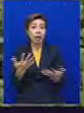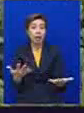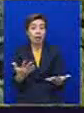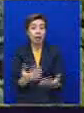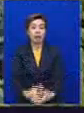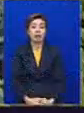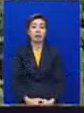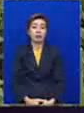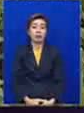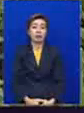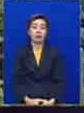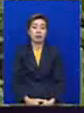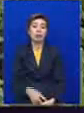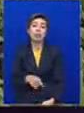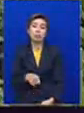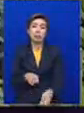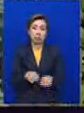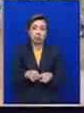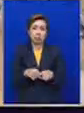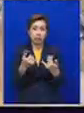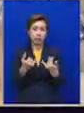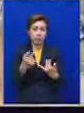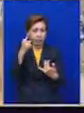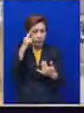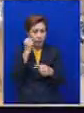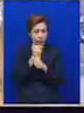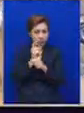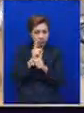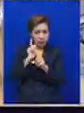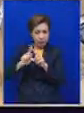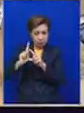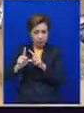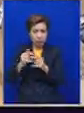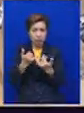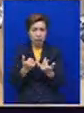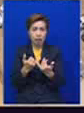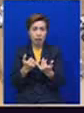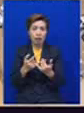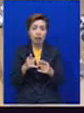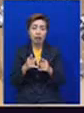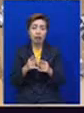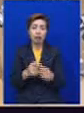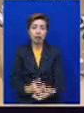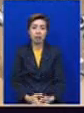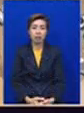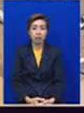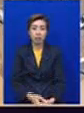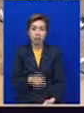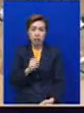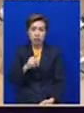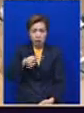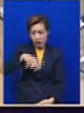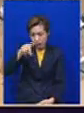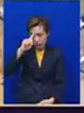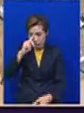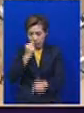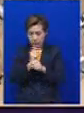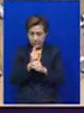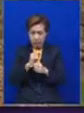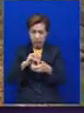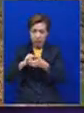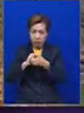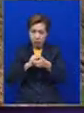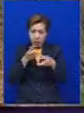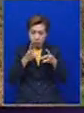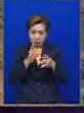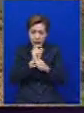นะวันนี้เรามันอยู่ท่ามกลางความขัดแย้งกันมานานแล้วนะเพราะนั้นสิ่งที่เราทำนี้มันจะต้องแสวงหาข้อมูลกันให้ได้ว่าจะทำยังไง